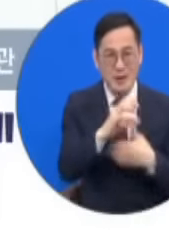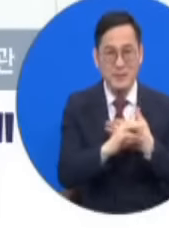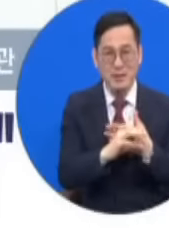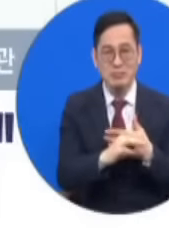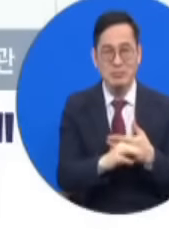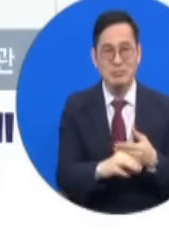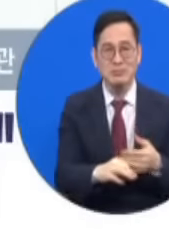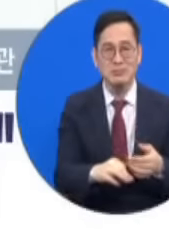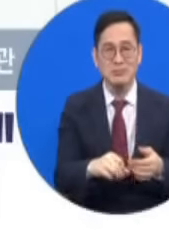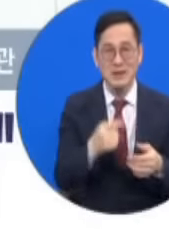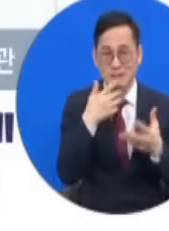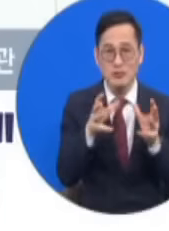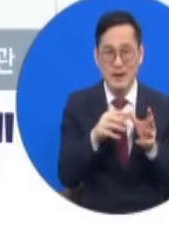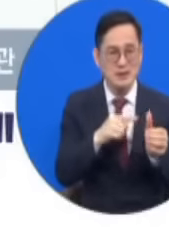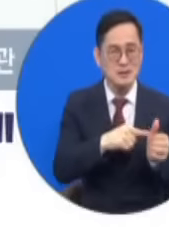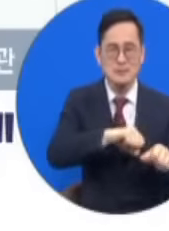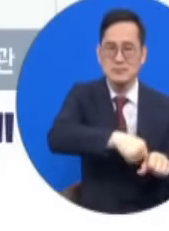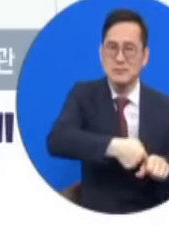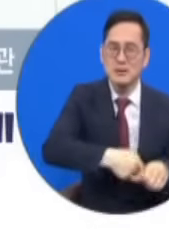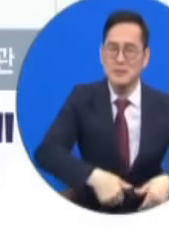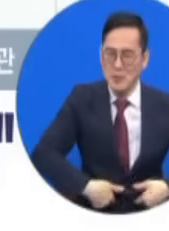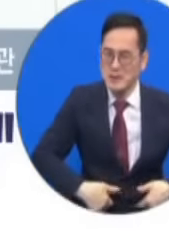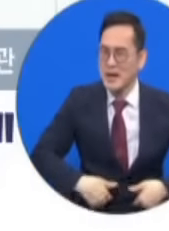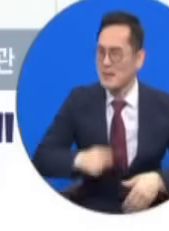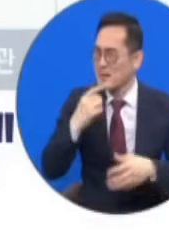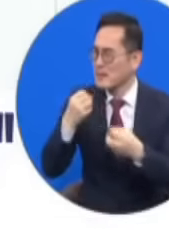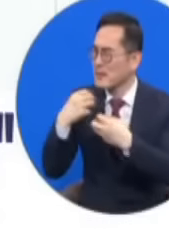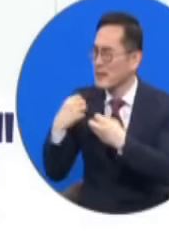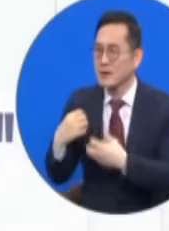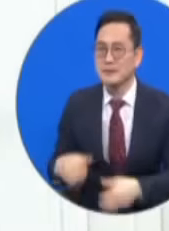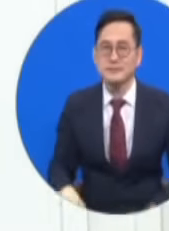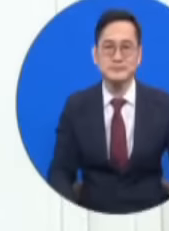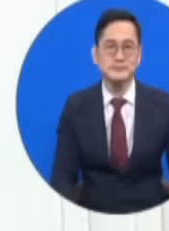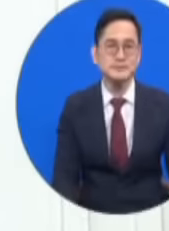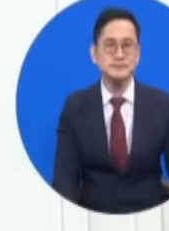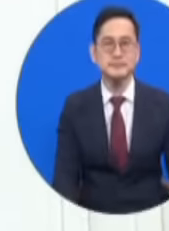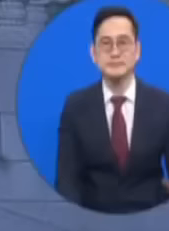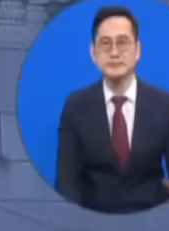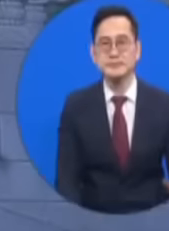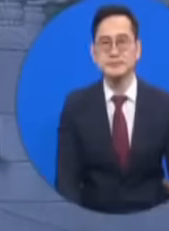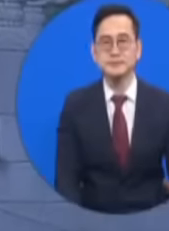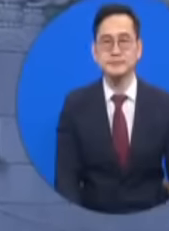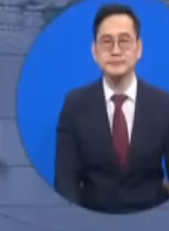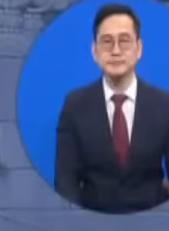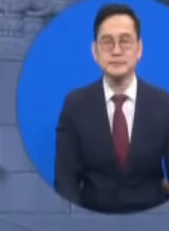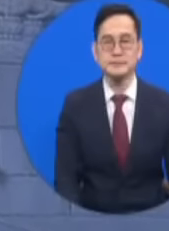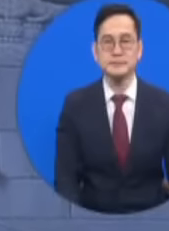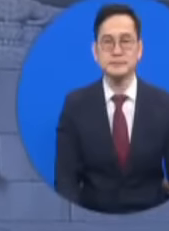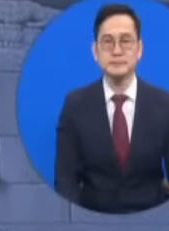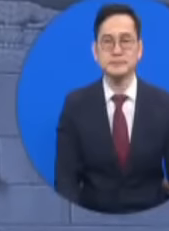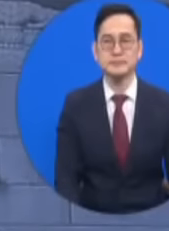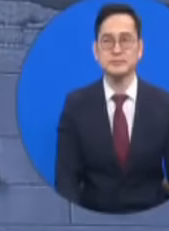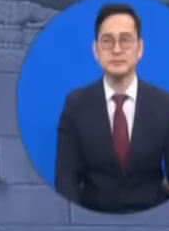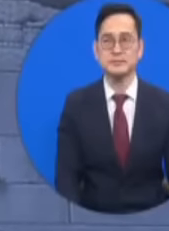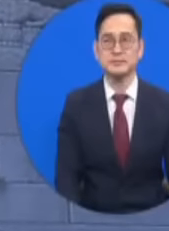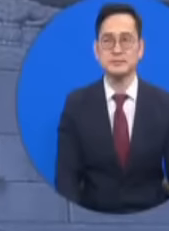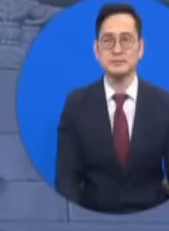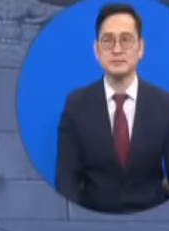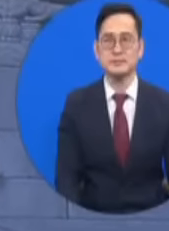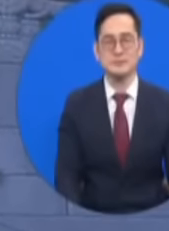조치가 필요하지 않냐 뭐 이런 목소리도 사실 있습니다. 예, 여선홍 행정관님의 굉장히 솔직한 답변이 흥미로웠습니다. 아 나도 잘 모르겠다